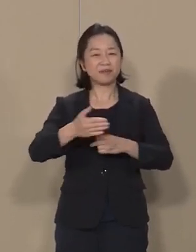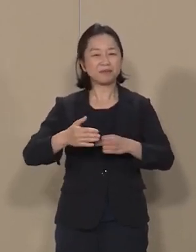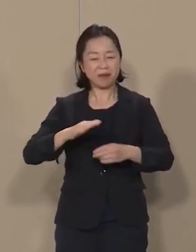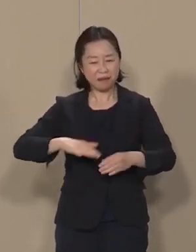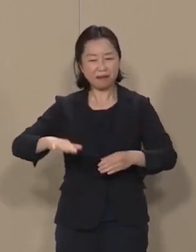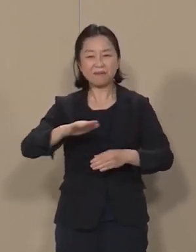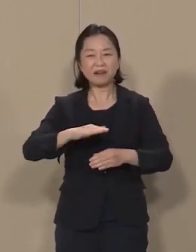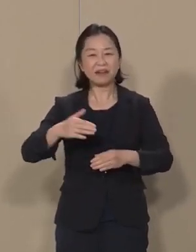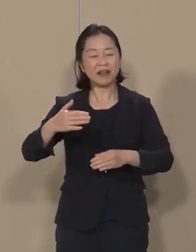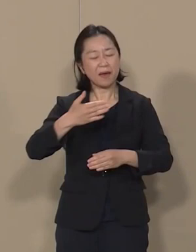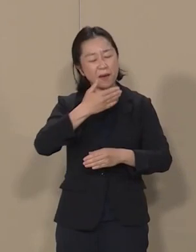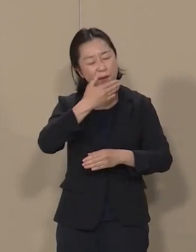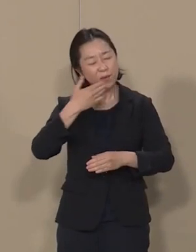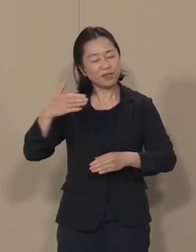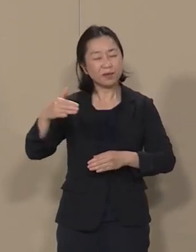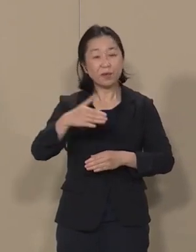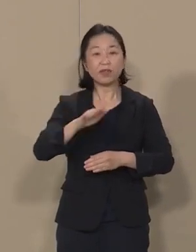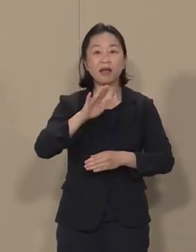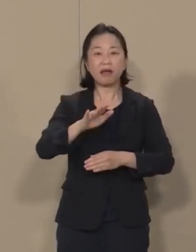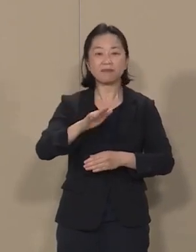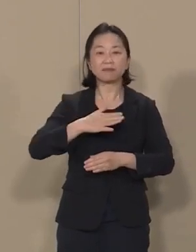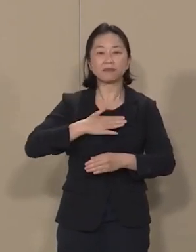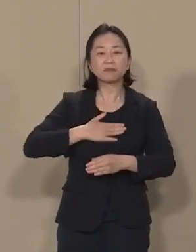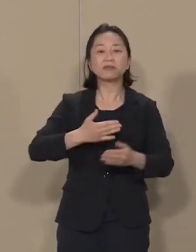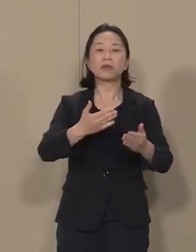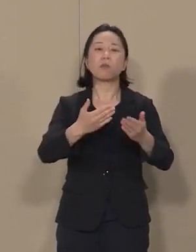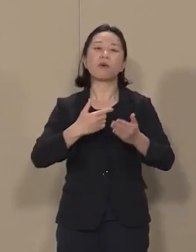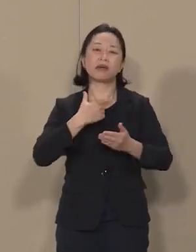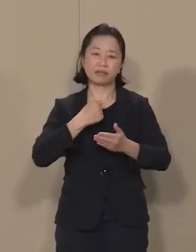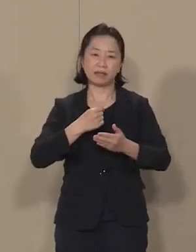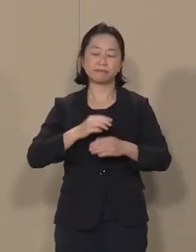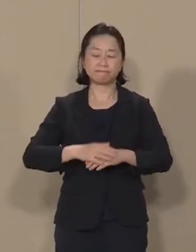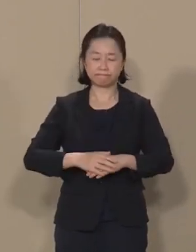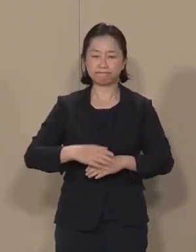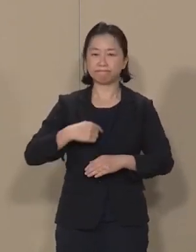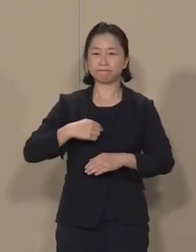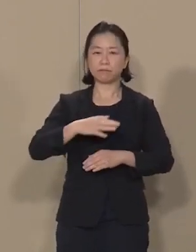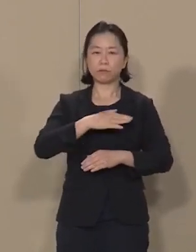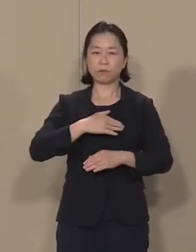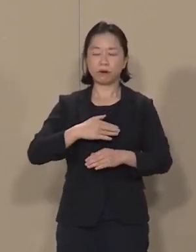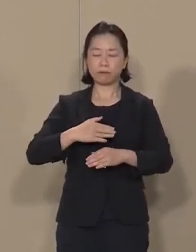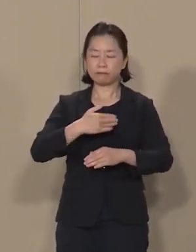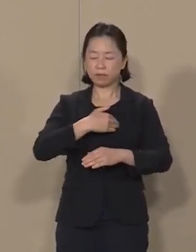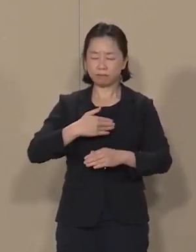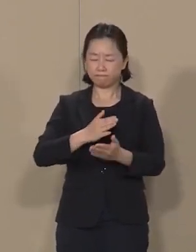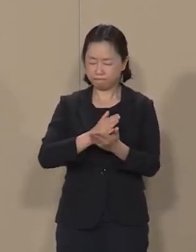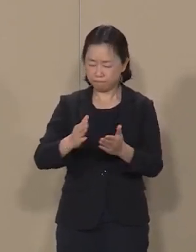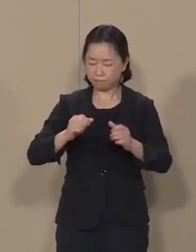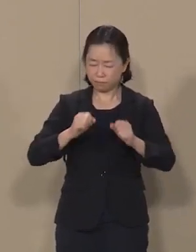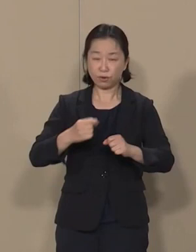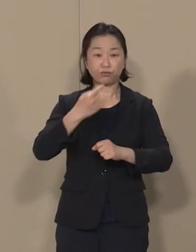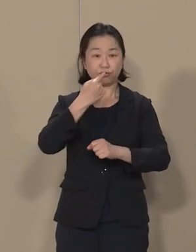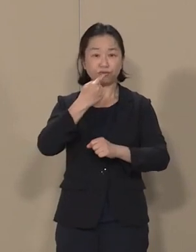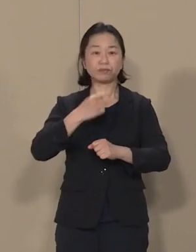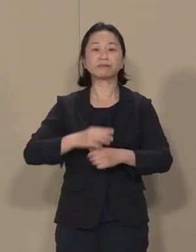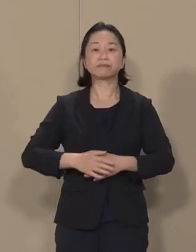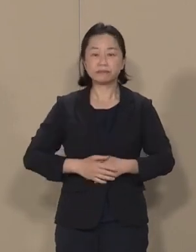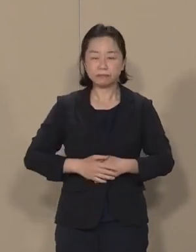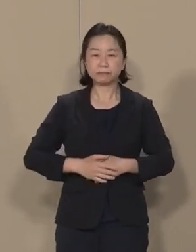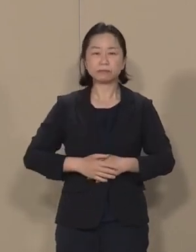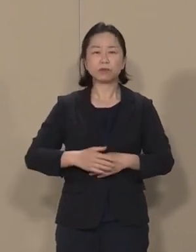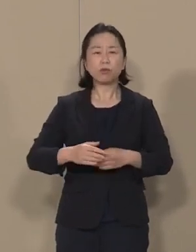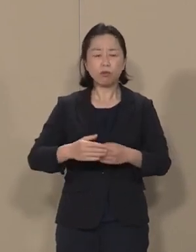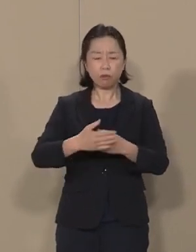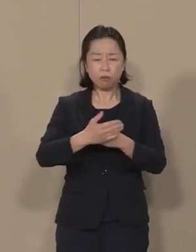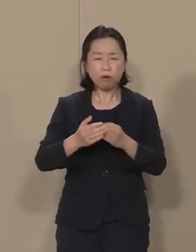食べるんだとそういった共感を得てもらう私たちはやれることは何でもやっていますそしてこの尖閣諸島を守る気